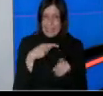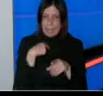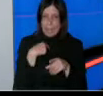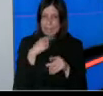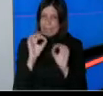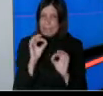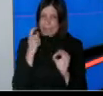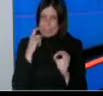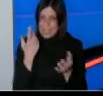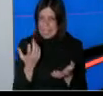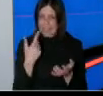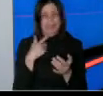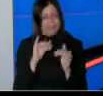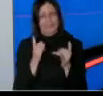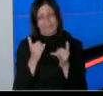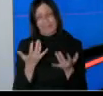על הרצפה.